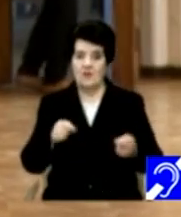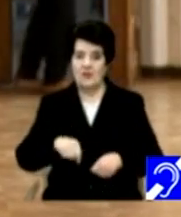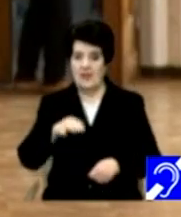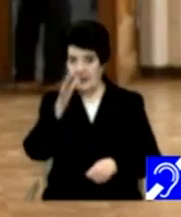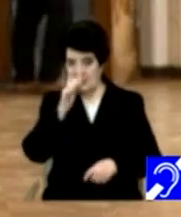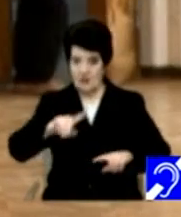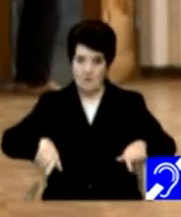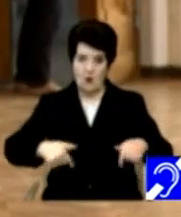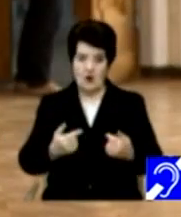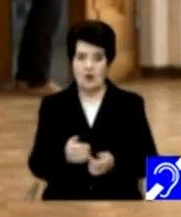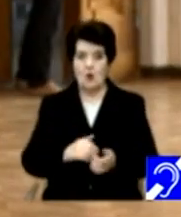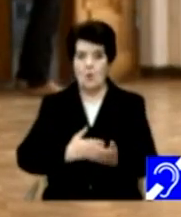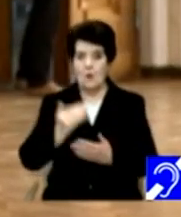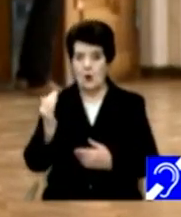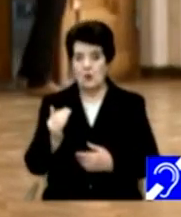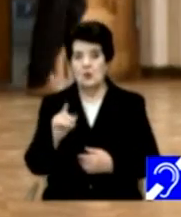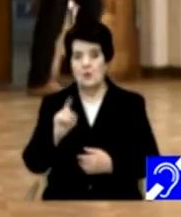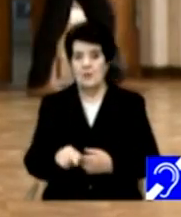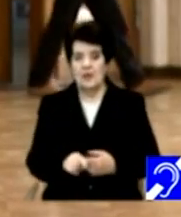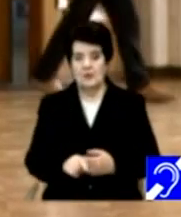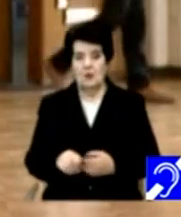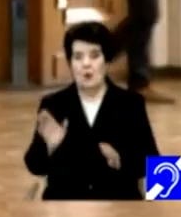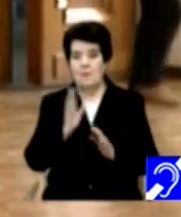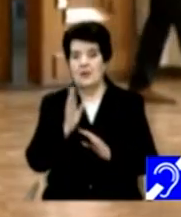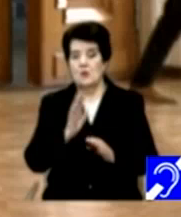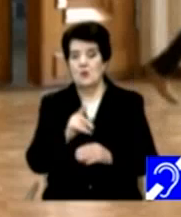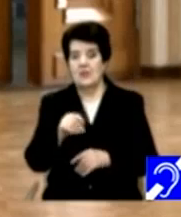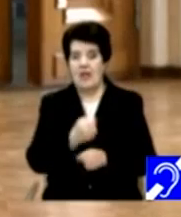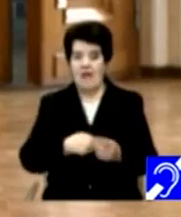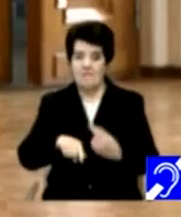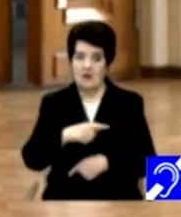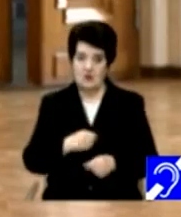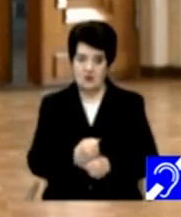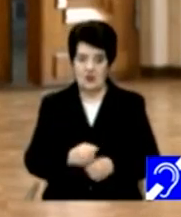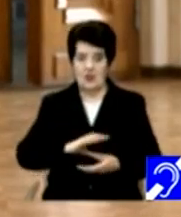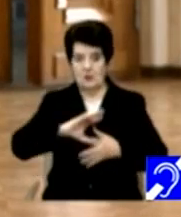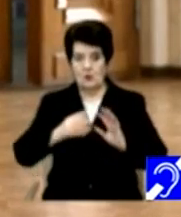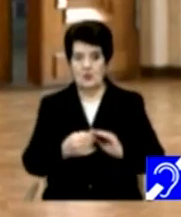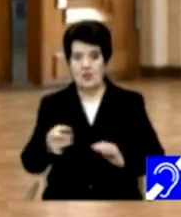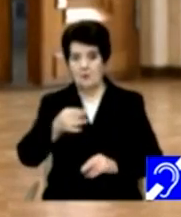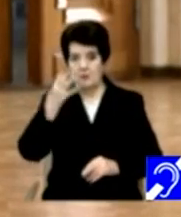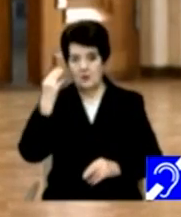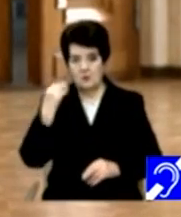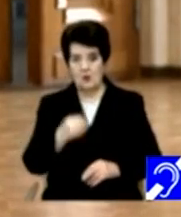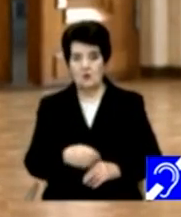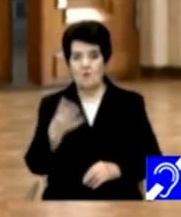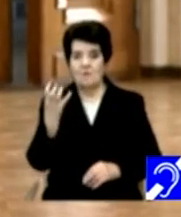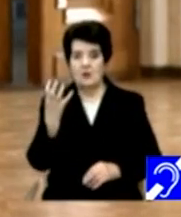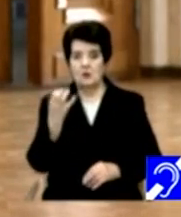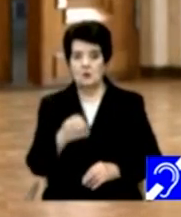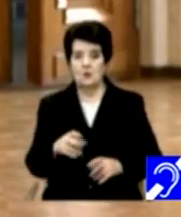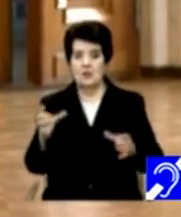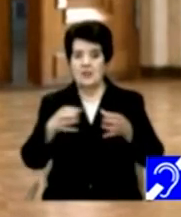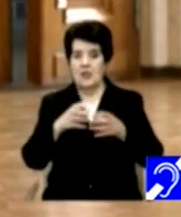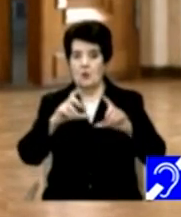va crea un mediu oportun pentru dezvoltarea mediului de afaceri. În total, în Republica Moldova sunt peste 400 de companii